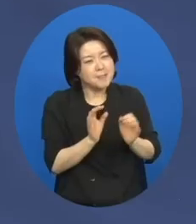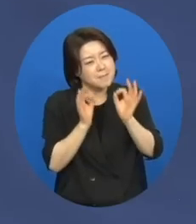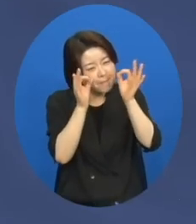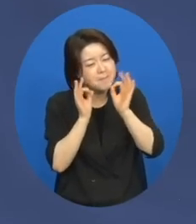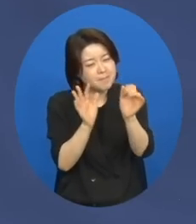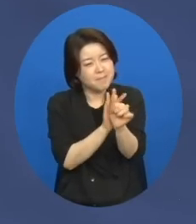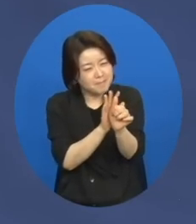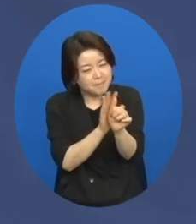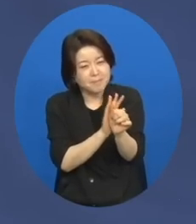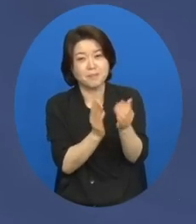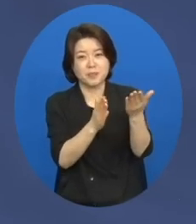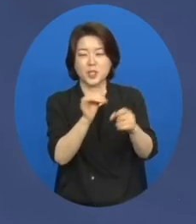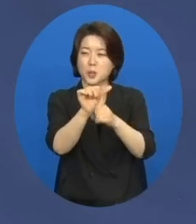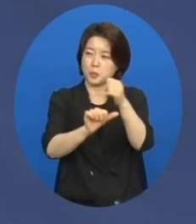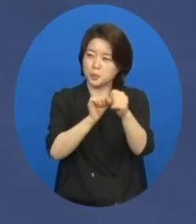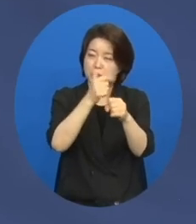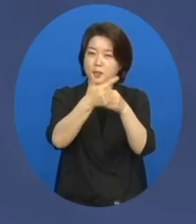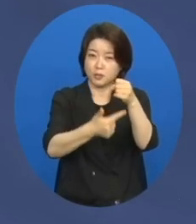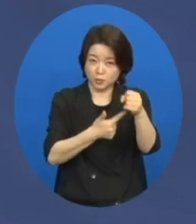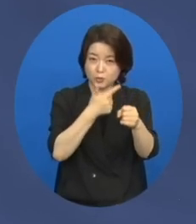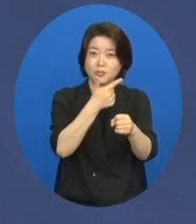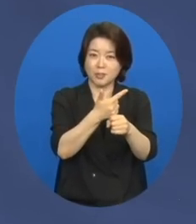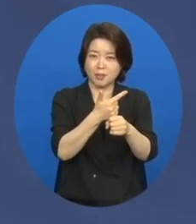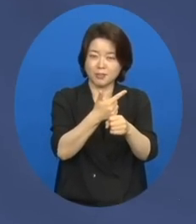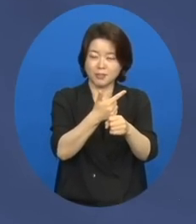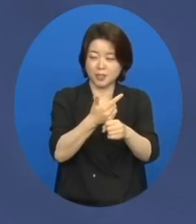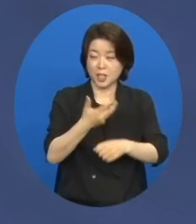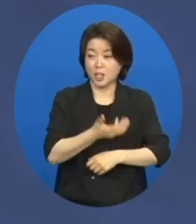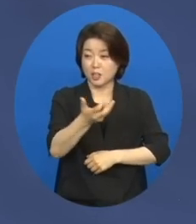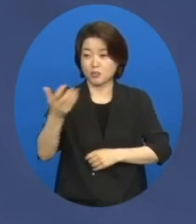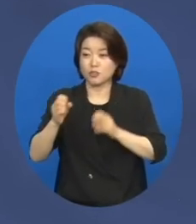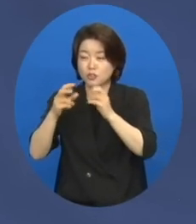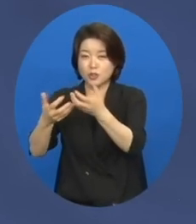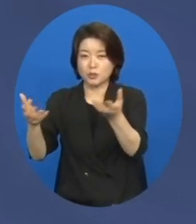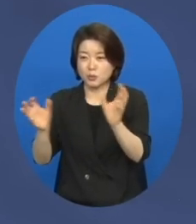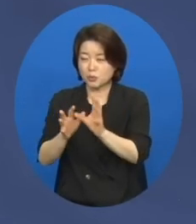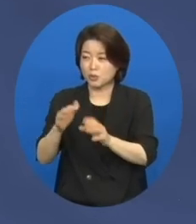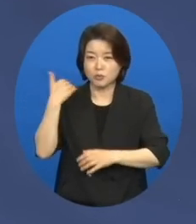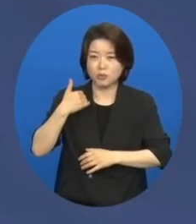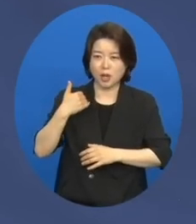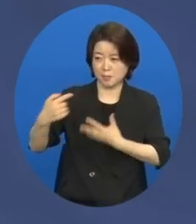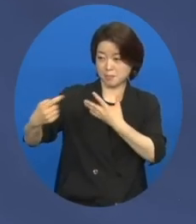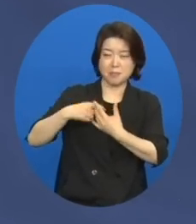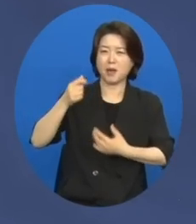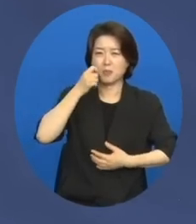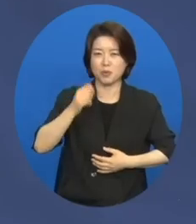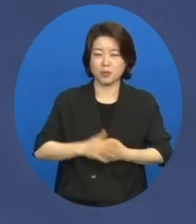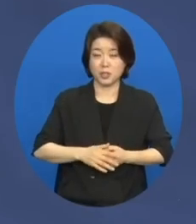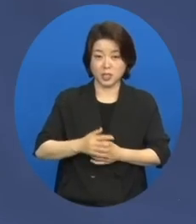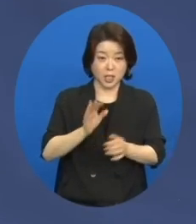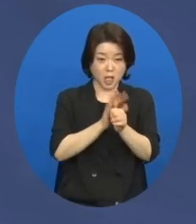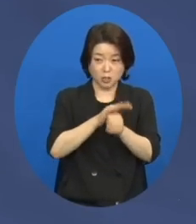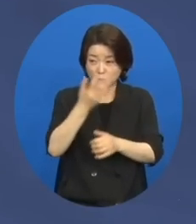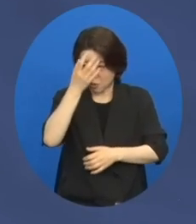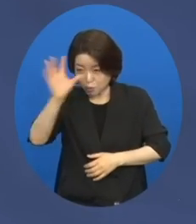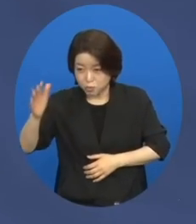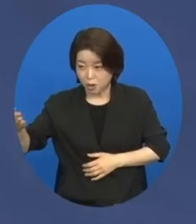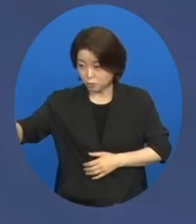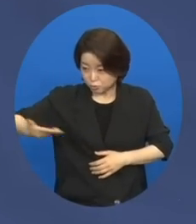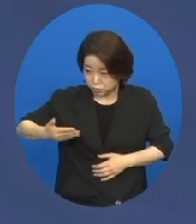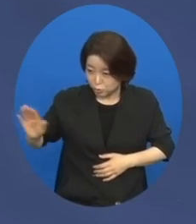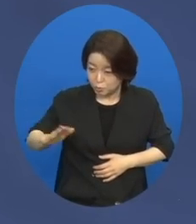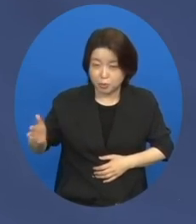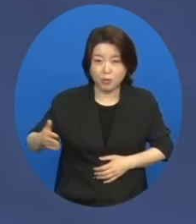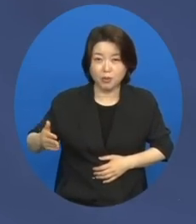6년을 정말 뭐 순회 선교단인 존재를 알 수가 있나요? 후원해 주는 데가 없으니까 저희는